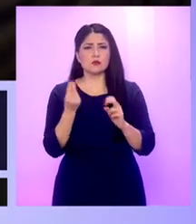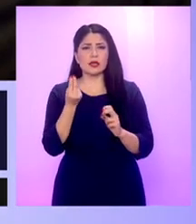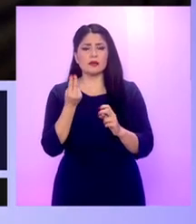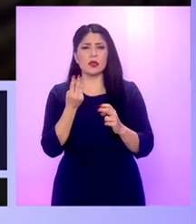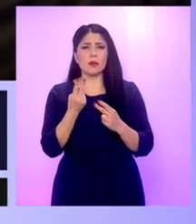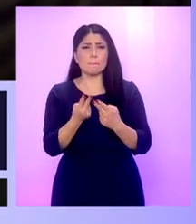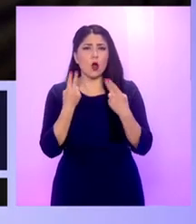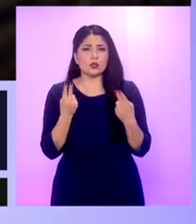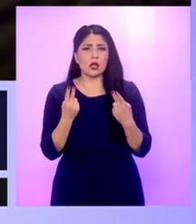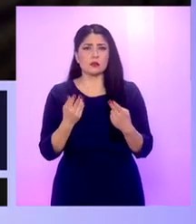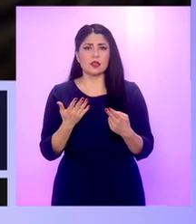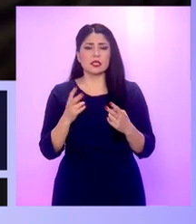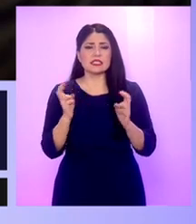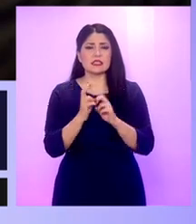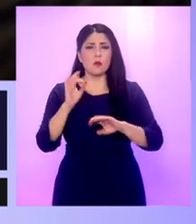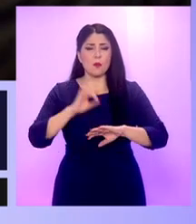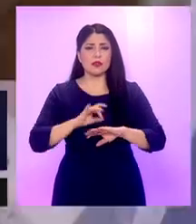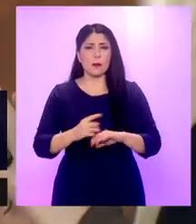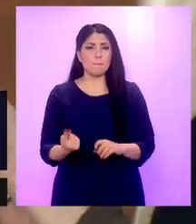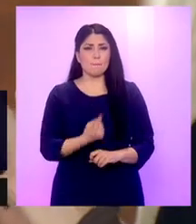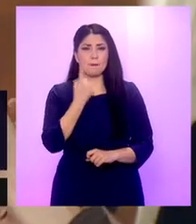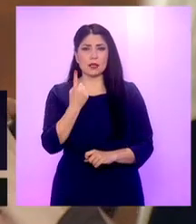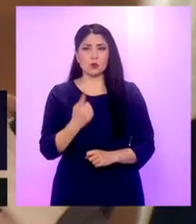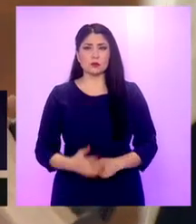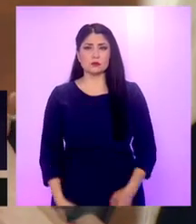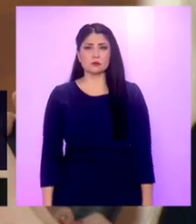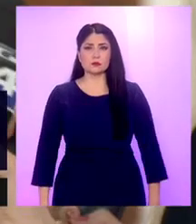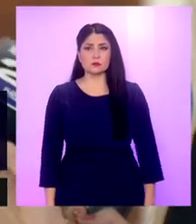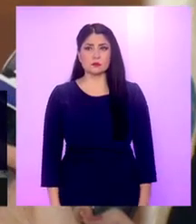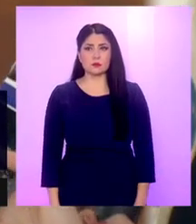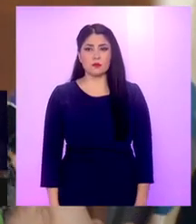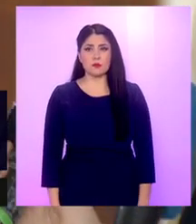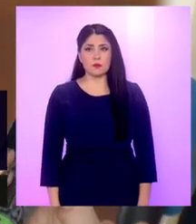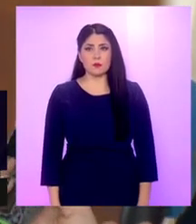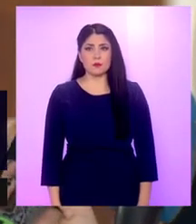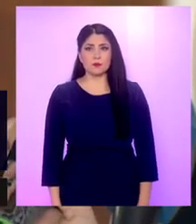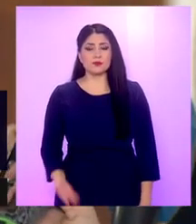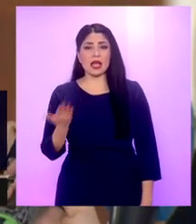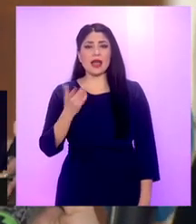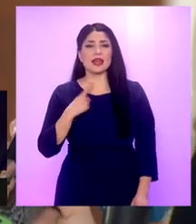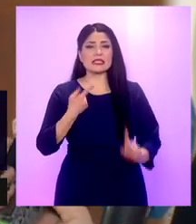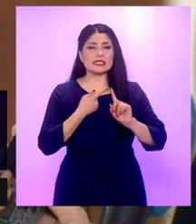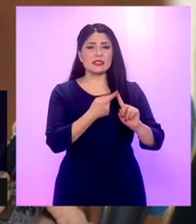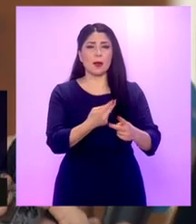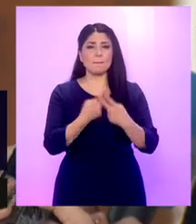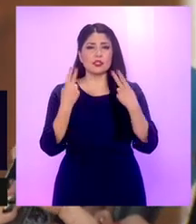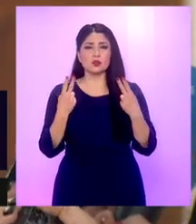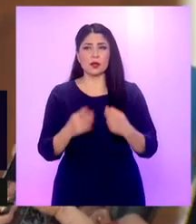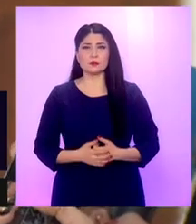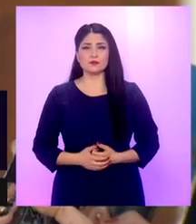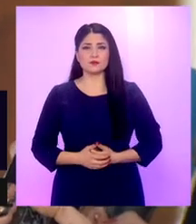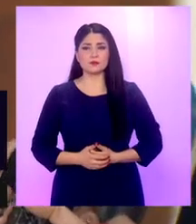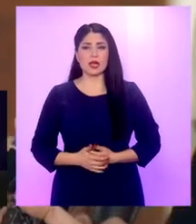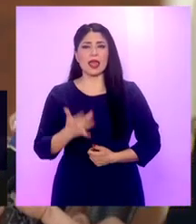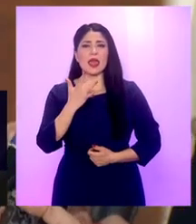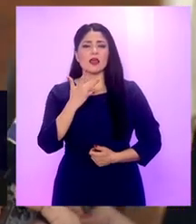sistemului medical. În primul rând, spre care era ținta principală, inima